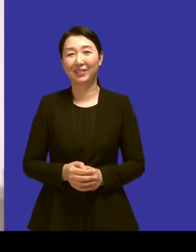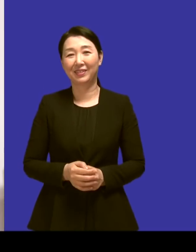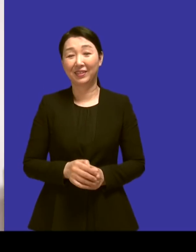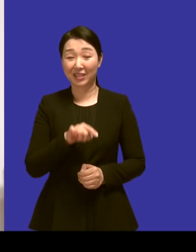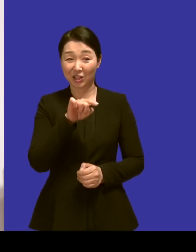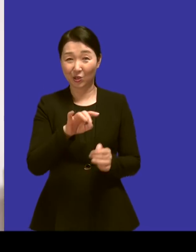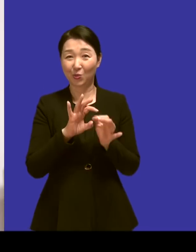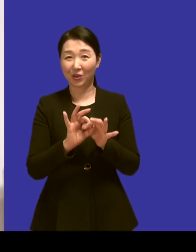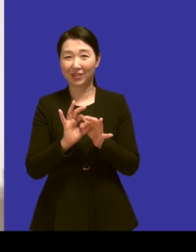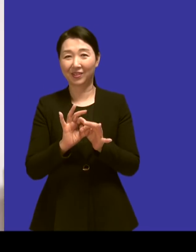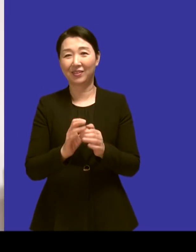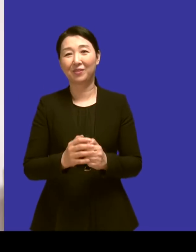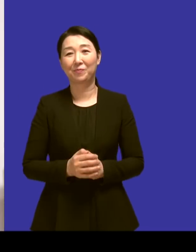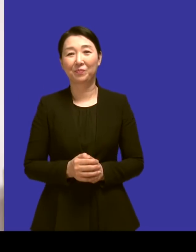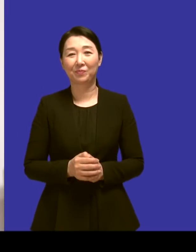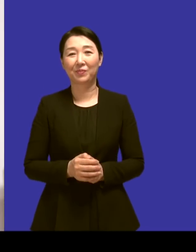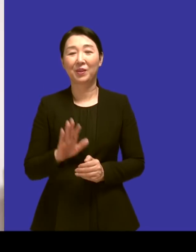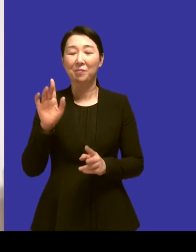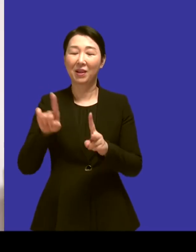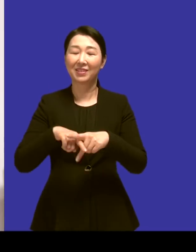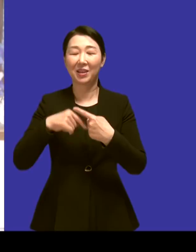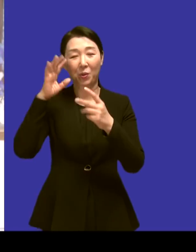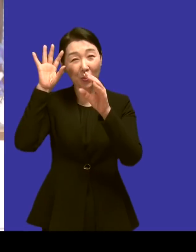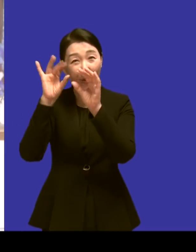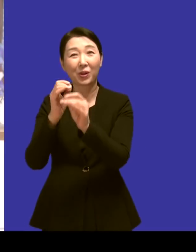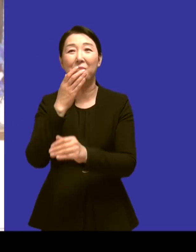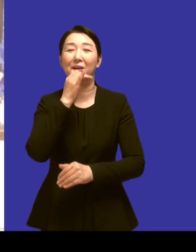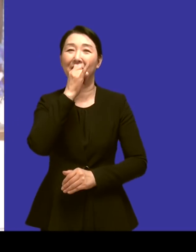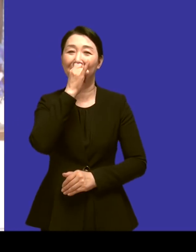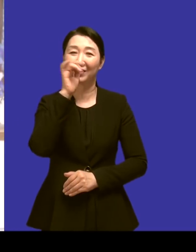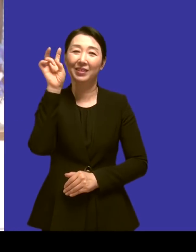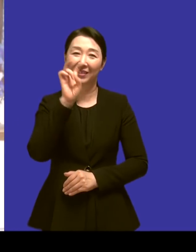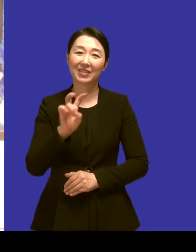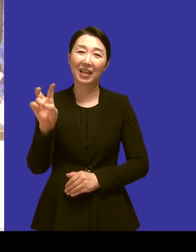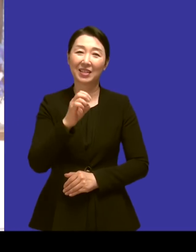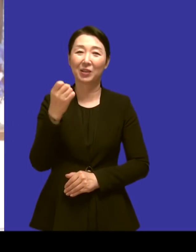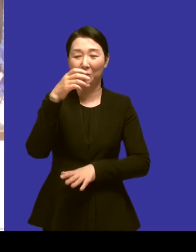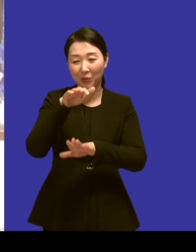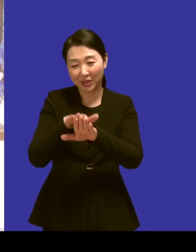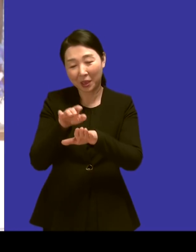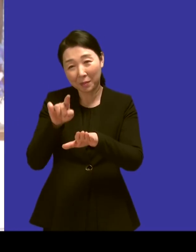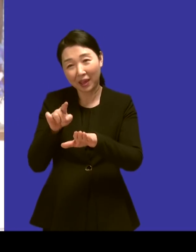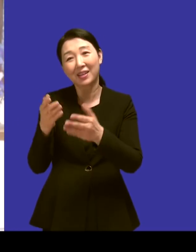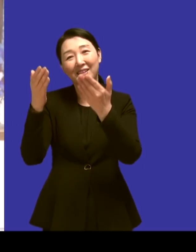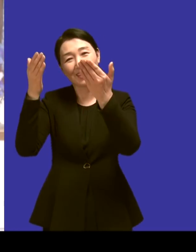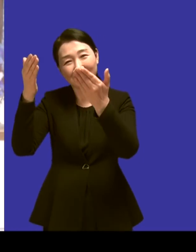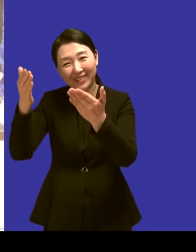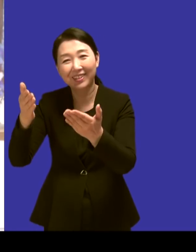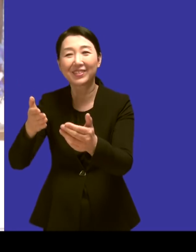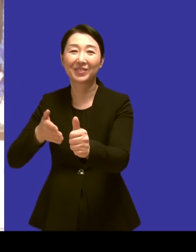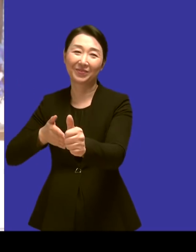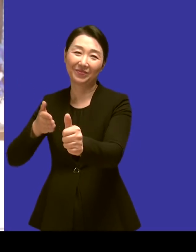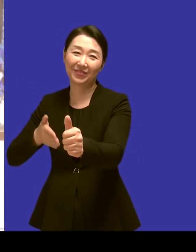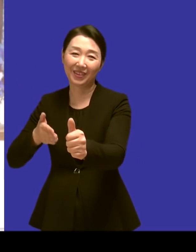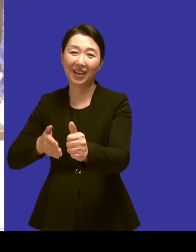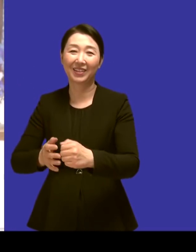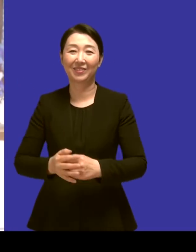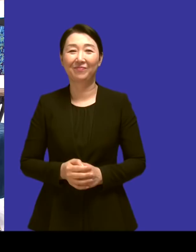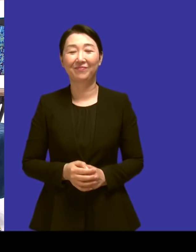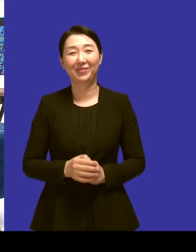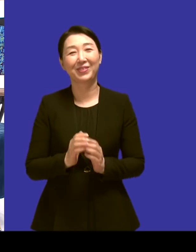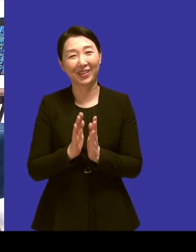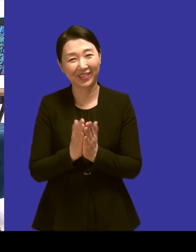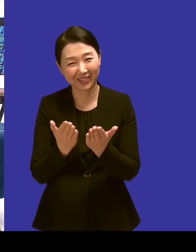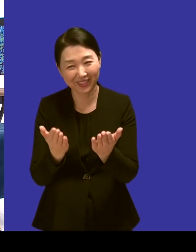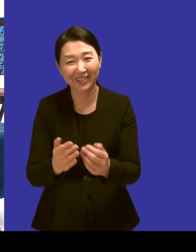것들을 통해서 더 많이 이해하고 공감할 수 있는 그런 찬양들과 예배들을 드려주시기를 또 부탁도 드리면 저도 그래요.